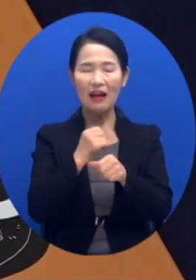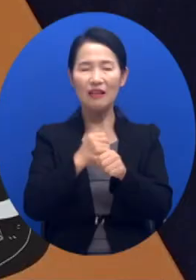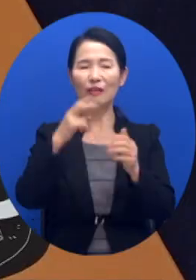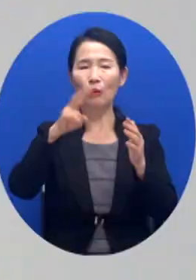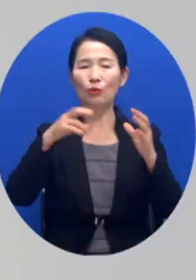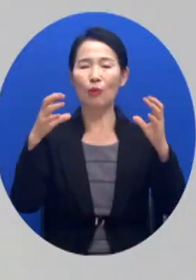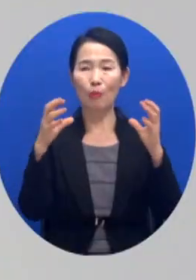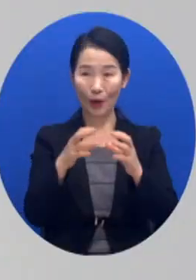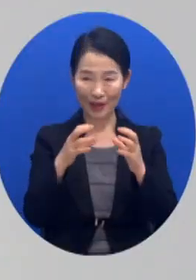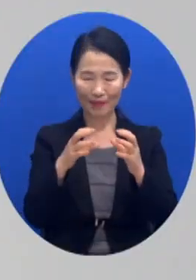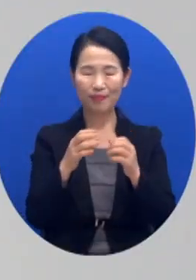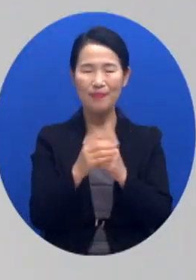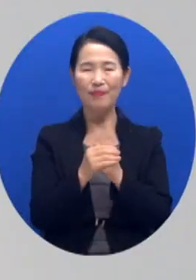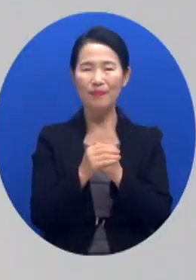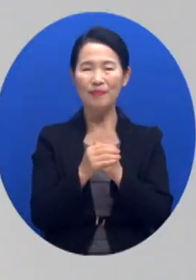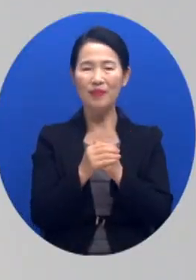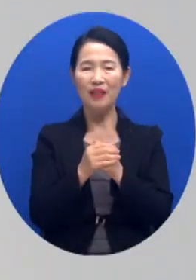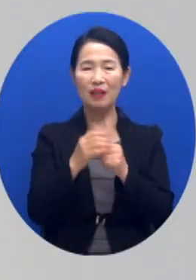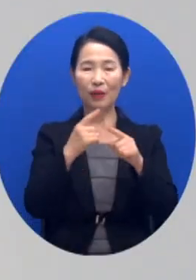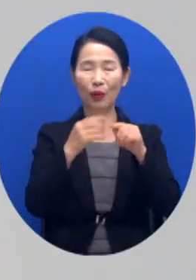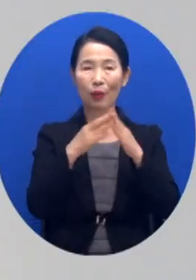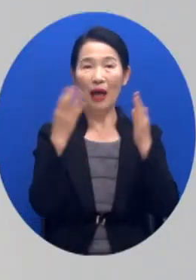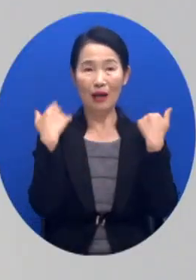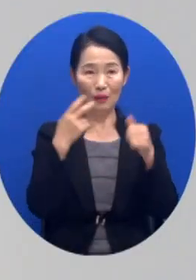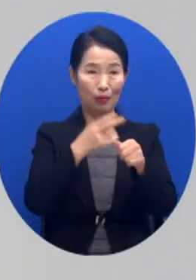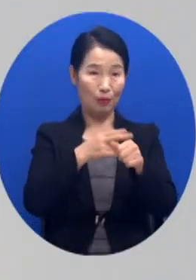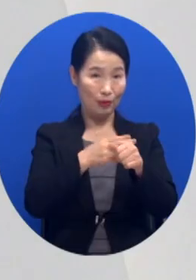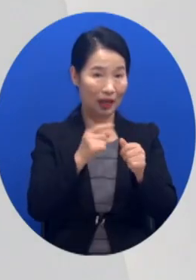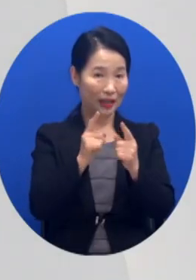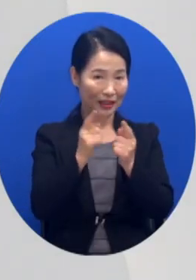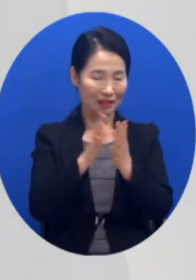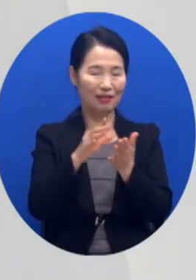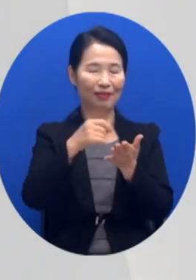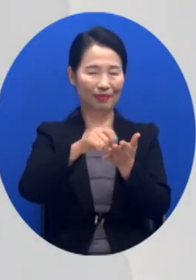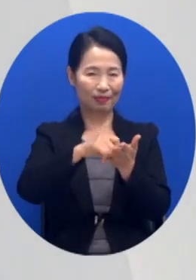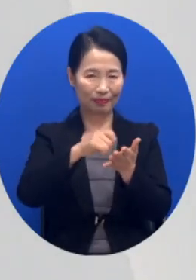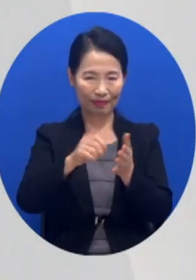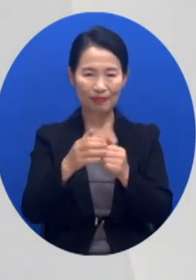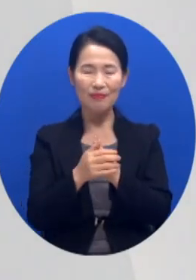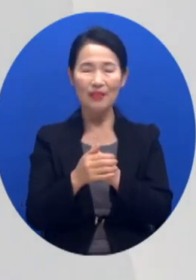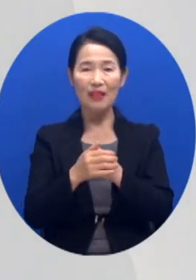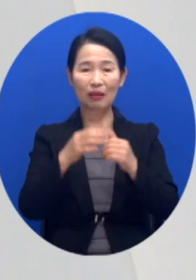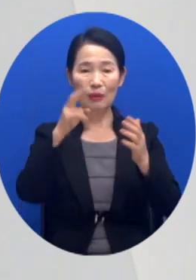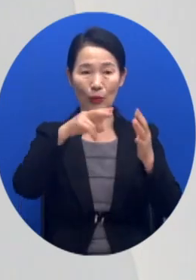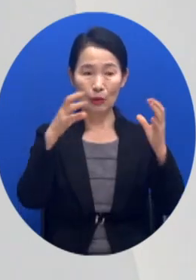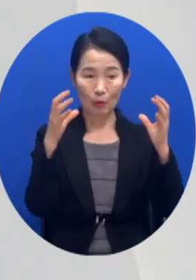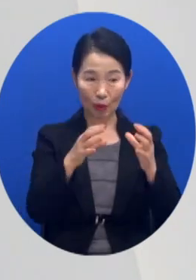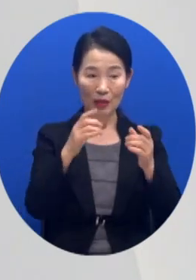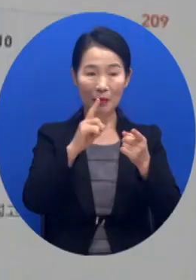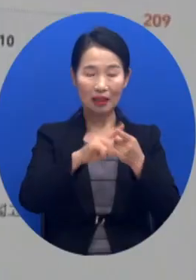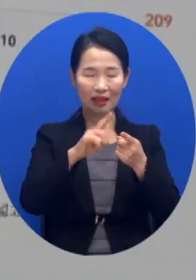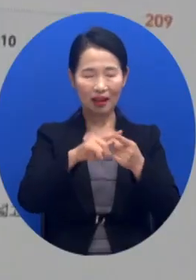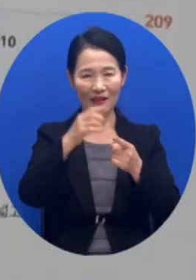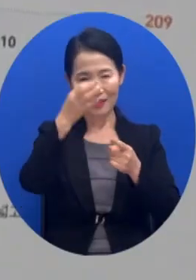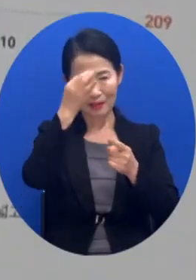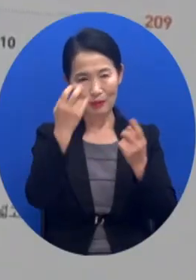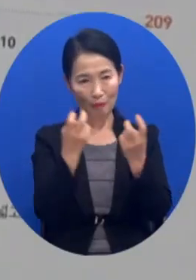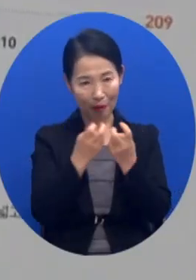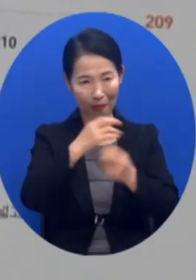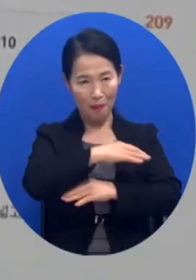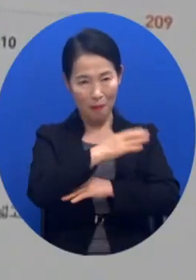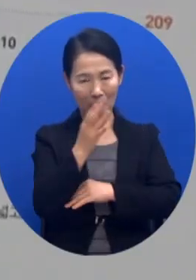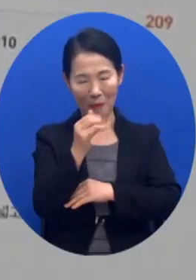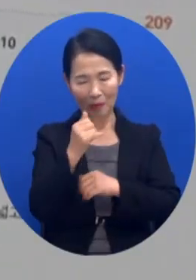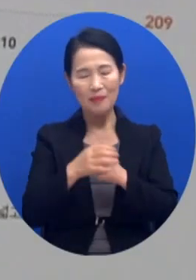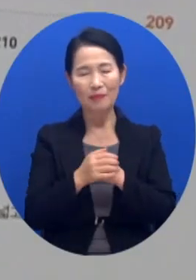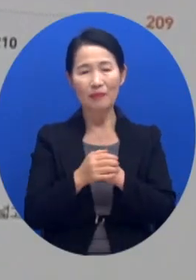모임입니다. 교회학교 교사가 직접 쓴 책으로 교회 독서 모임의 노하우가 가득 담겼습니다.